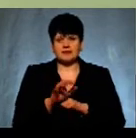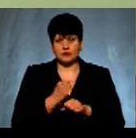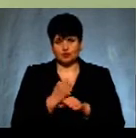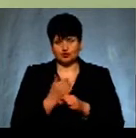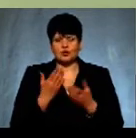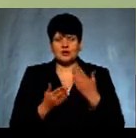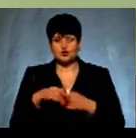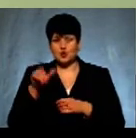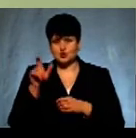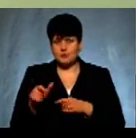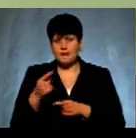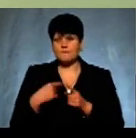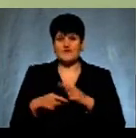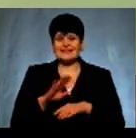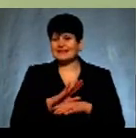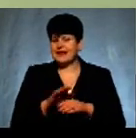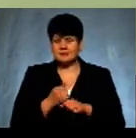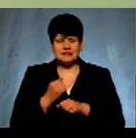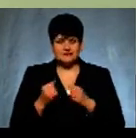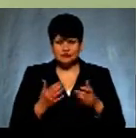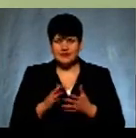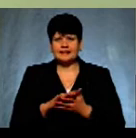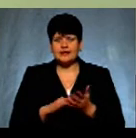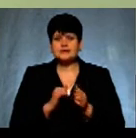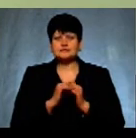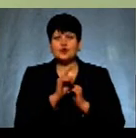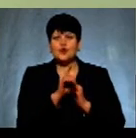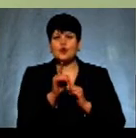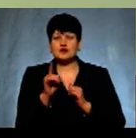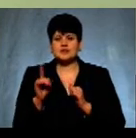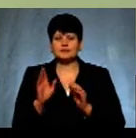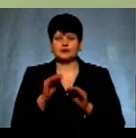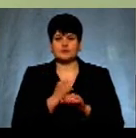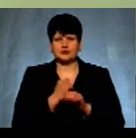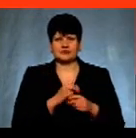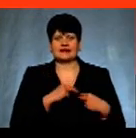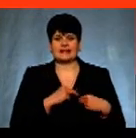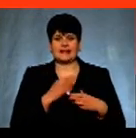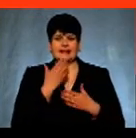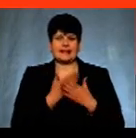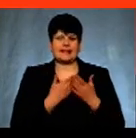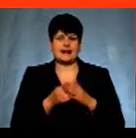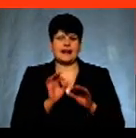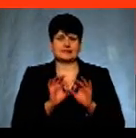особа повернеться, не працевлаштується, далі вже з кожним безробітним буде працювати кар'єрний радник.